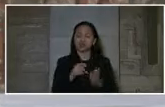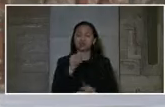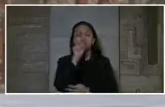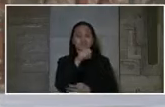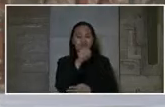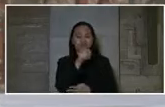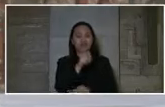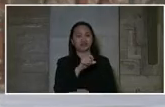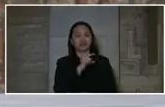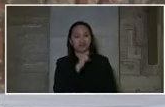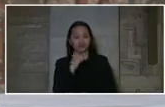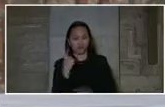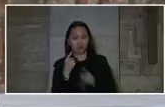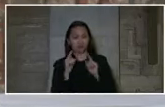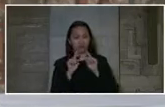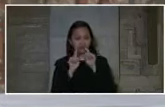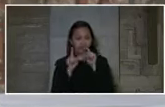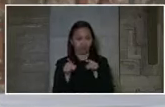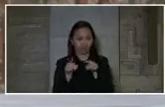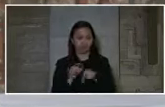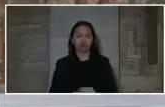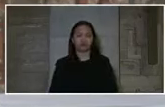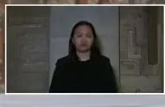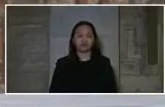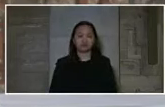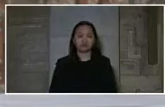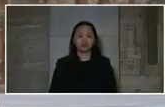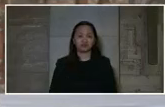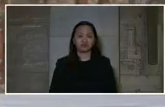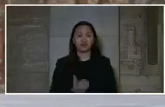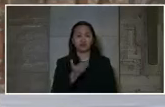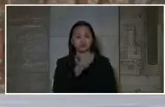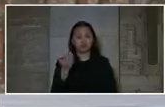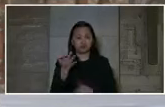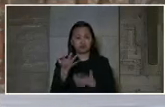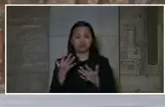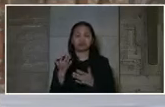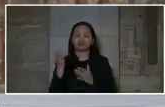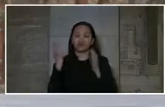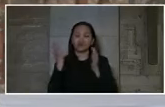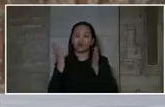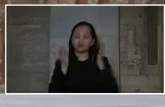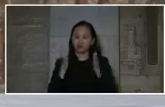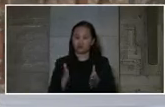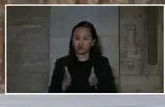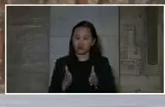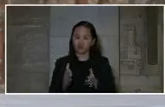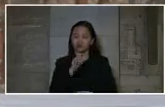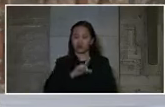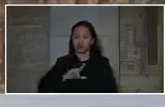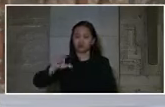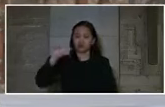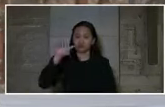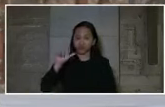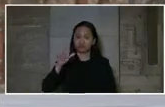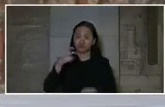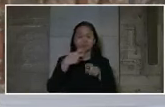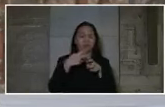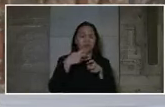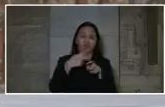pari. Bahagi yun ng pag-oo mo bilang alagad ng Diyos. Kahit mahirap, oo-oo ka